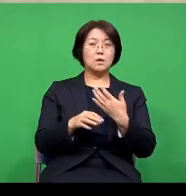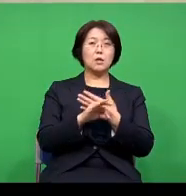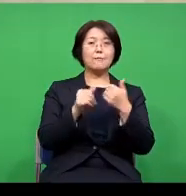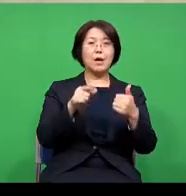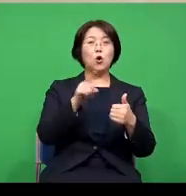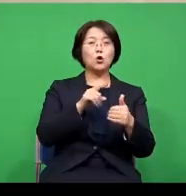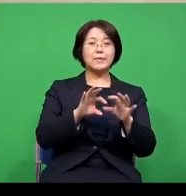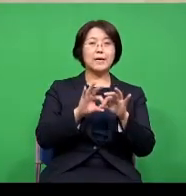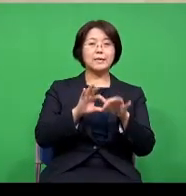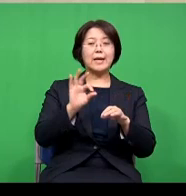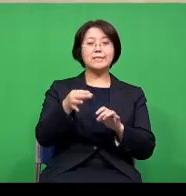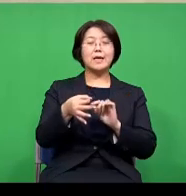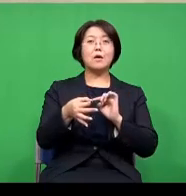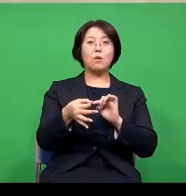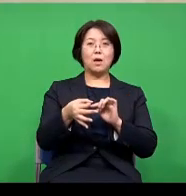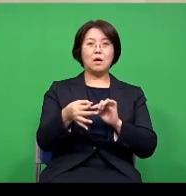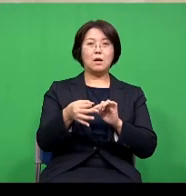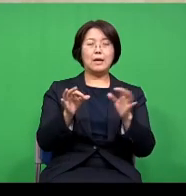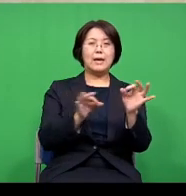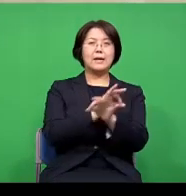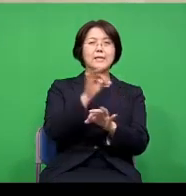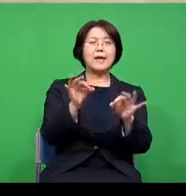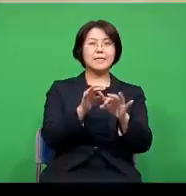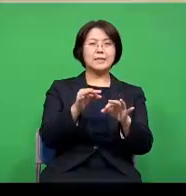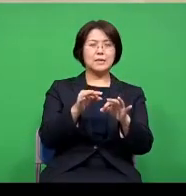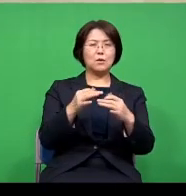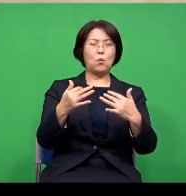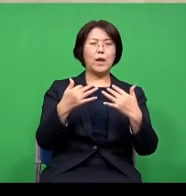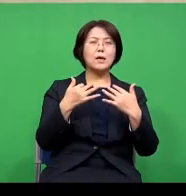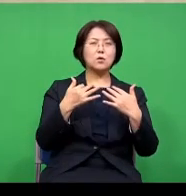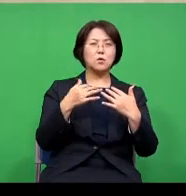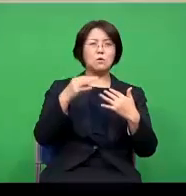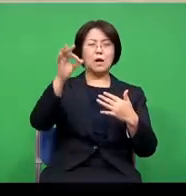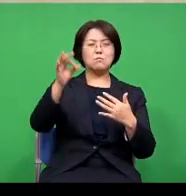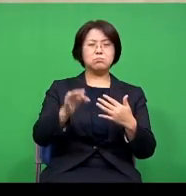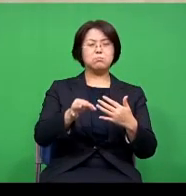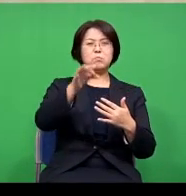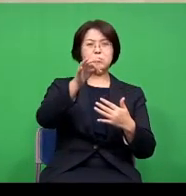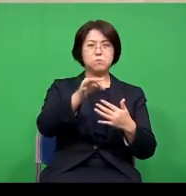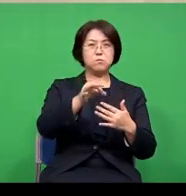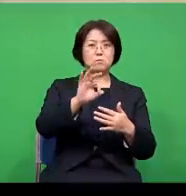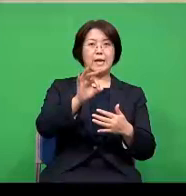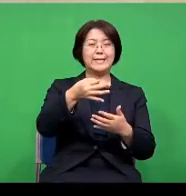法人関係税はどうしても景気の動向によって影響、税収が